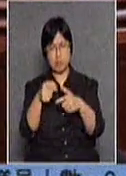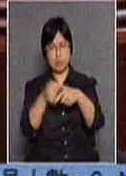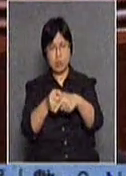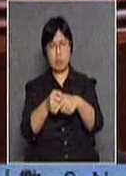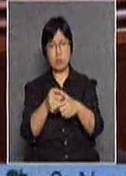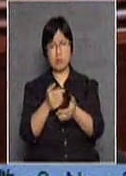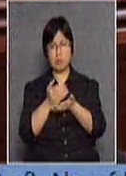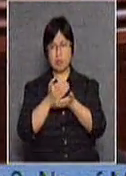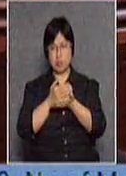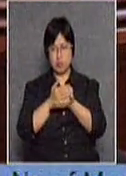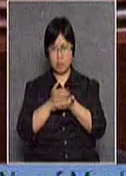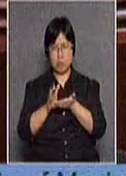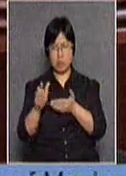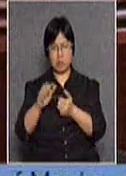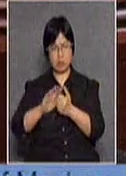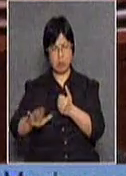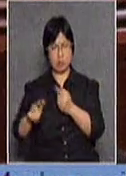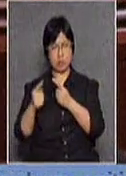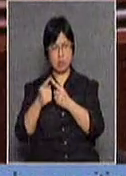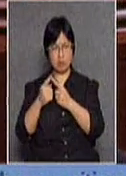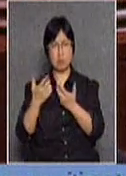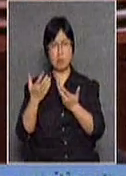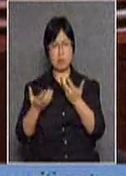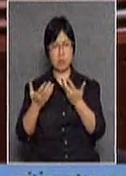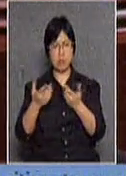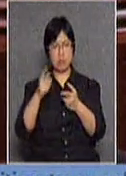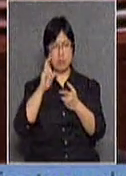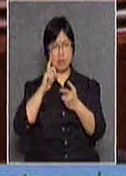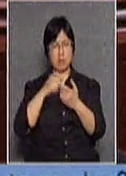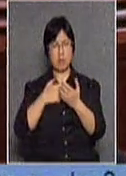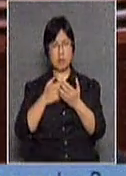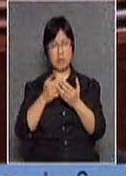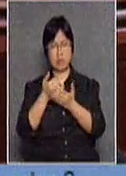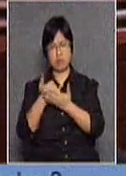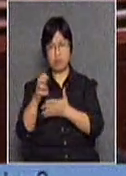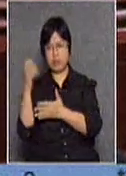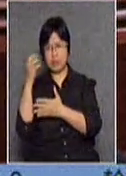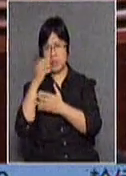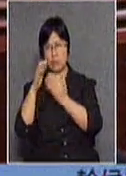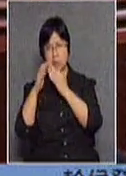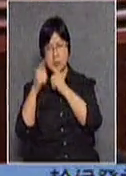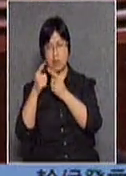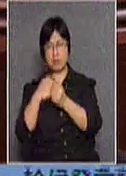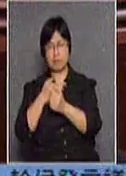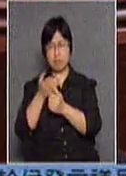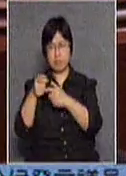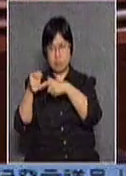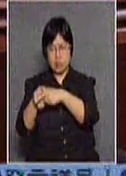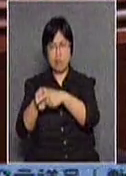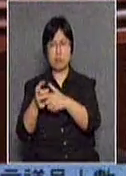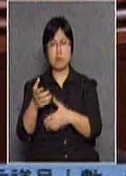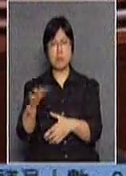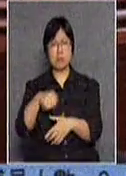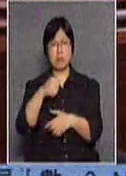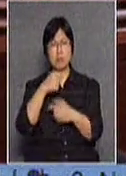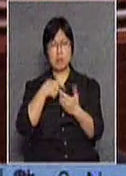就是我們很多受影響的市民和就是難屬的一個公道呢，這個是一個比較可取的方法。所以就著海事處